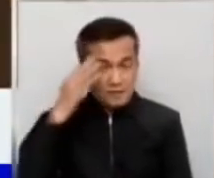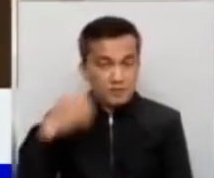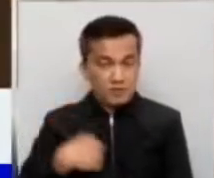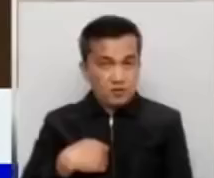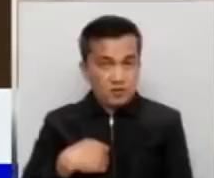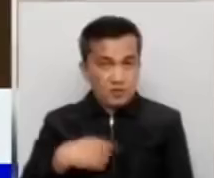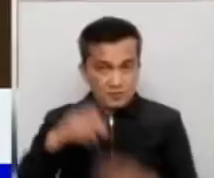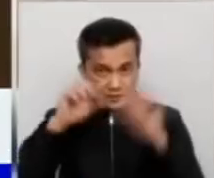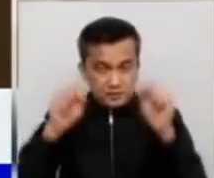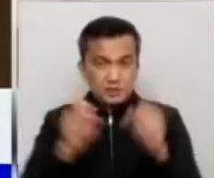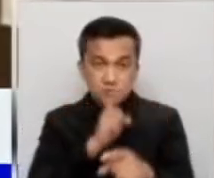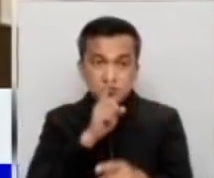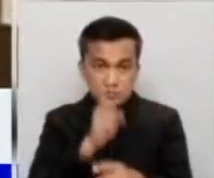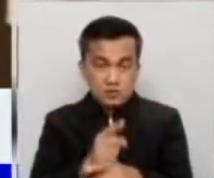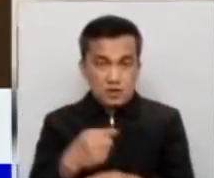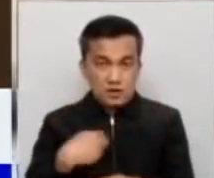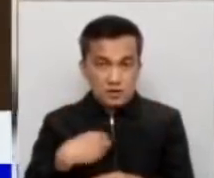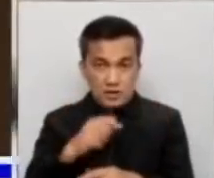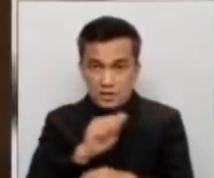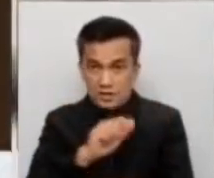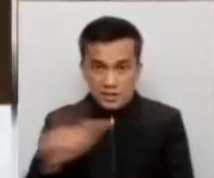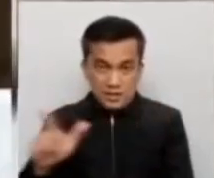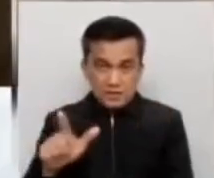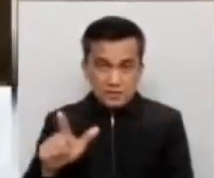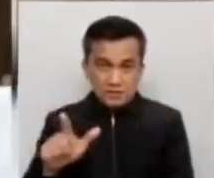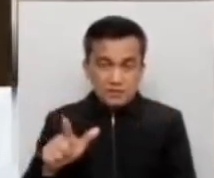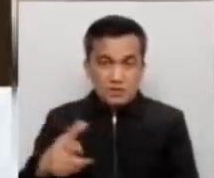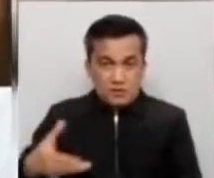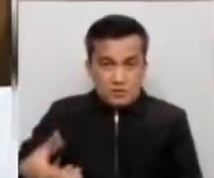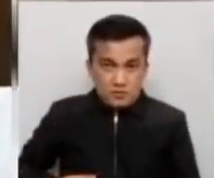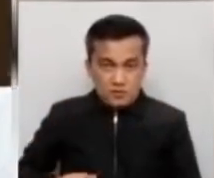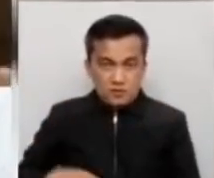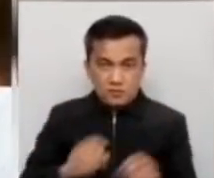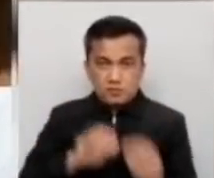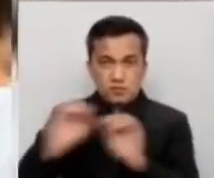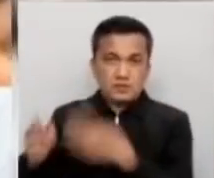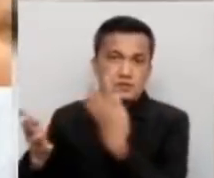ko na lahat ng mga kawatan sa gobyerno mapunta sa kulungan.